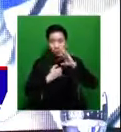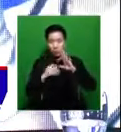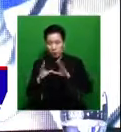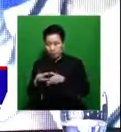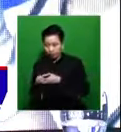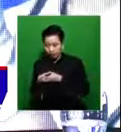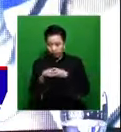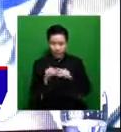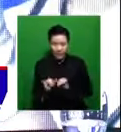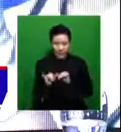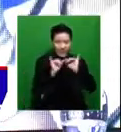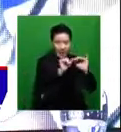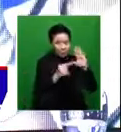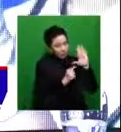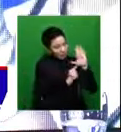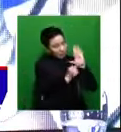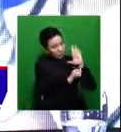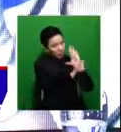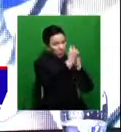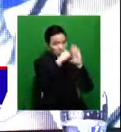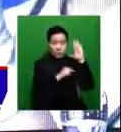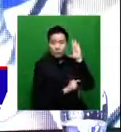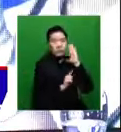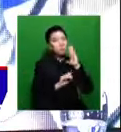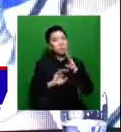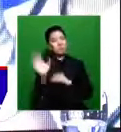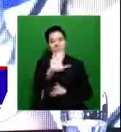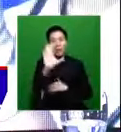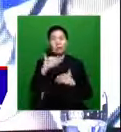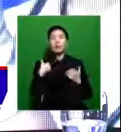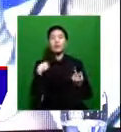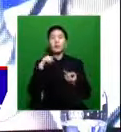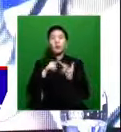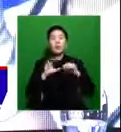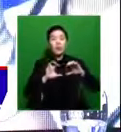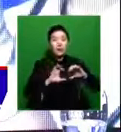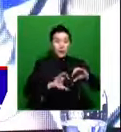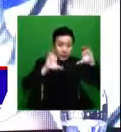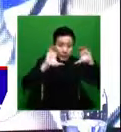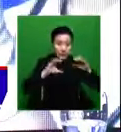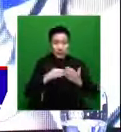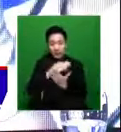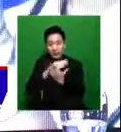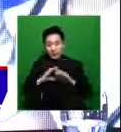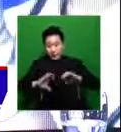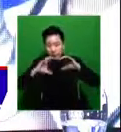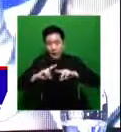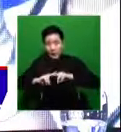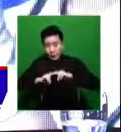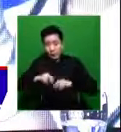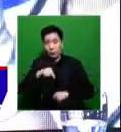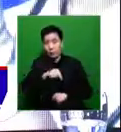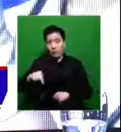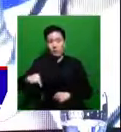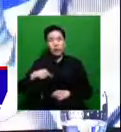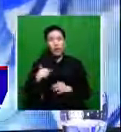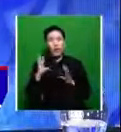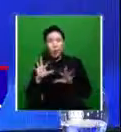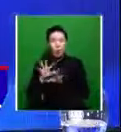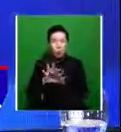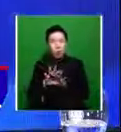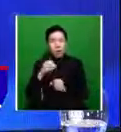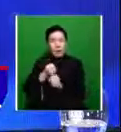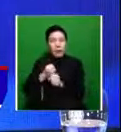คนจำนวนมากนะครับให้สถานที่ทำงานทั้งภาครัฐวิสาหกิจภาคเอกชนลดความแออั